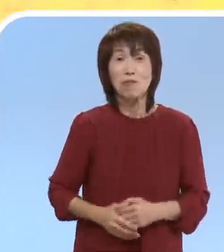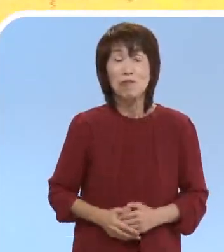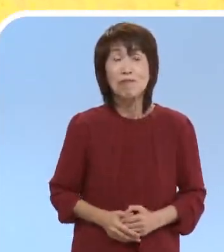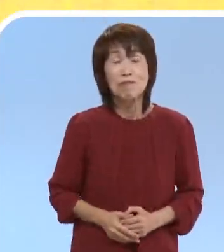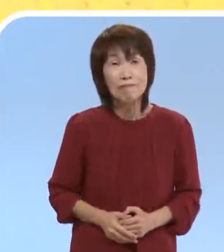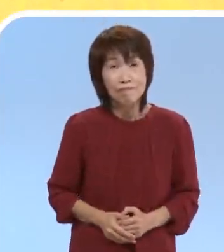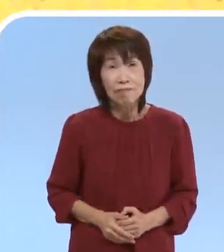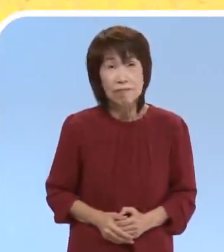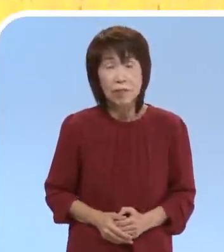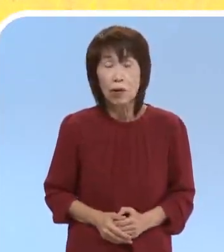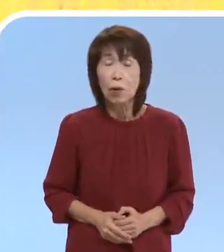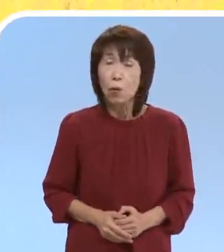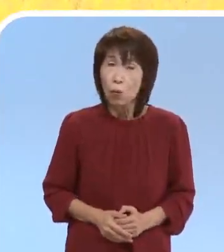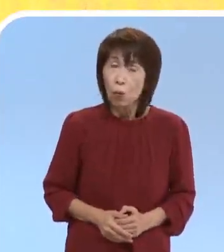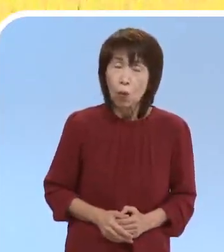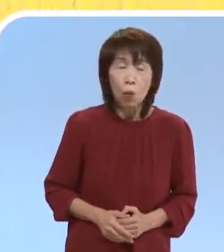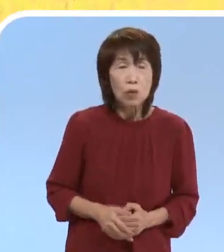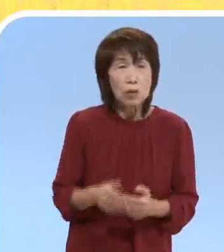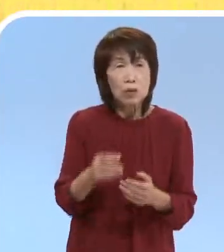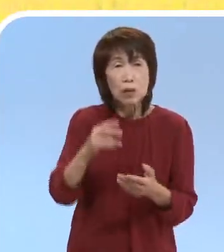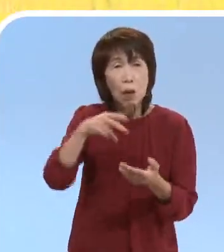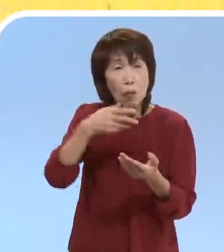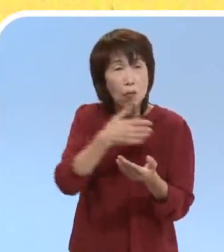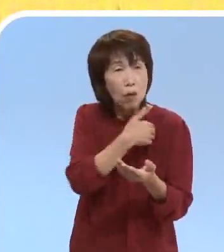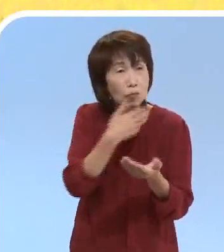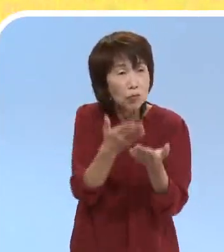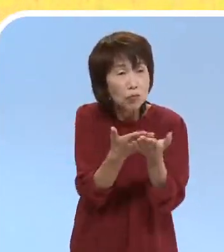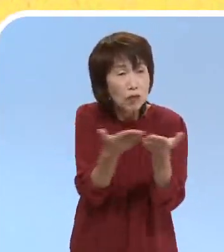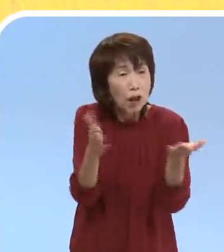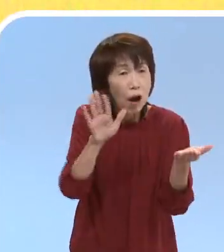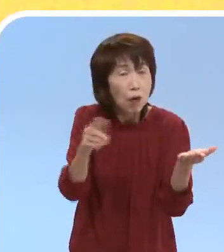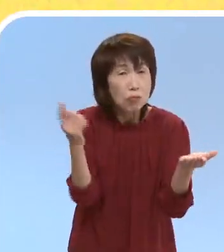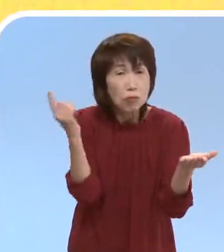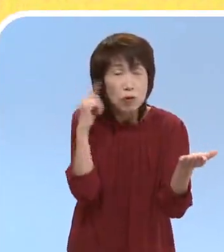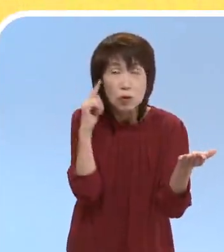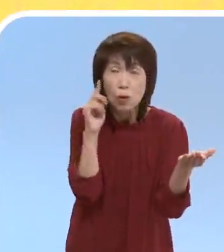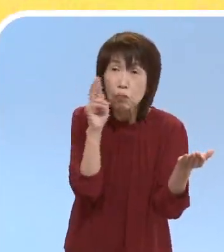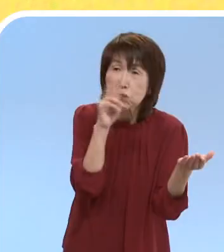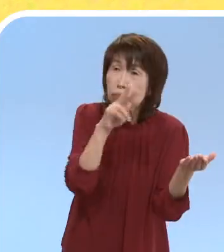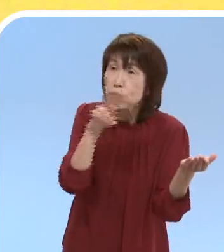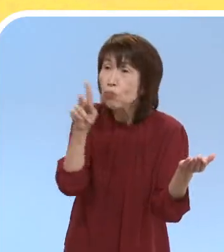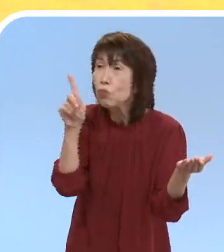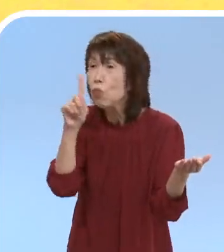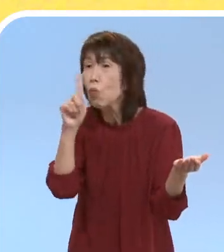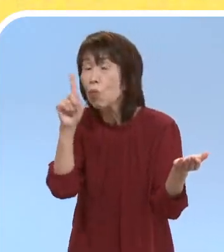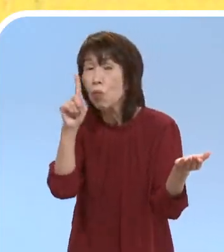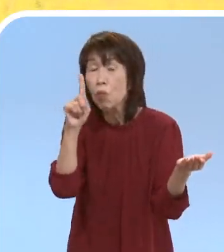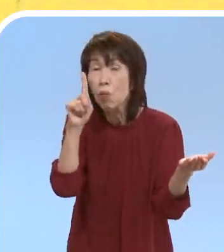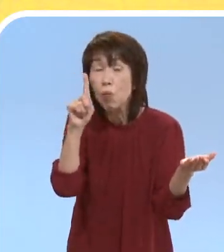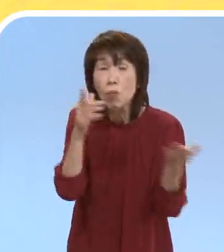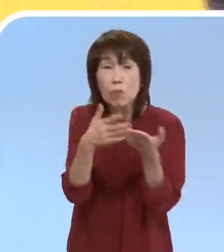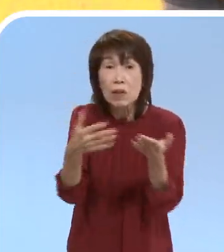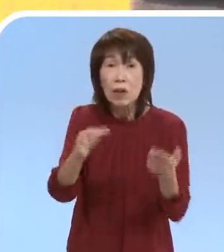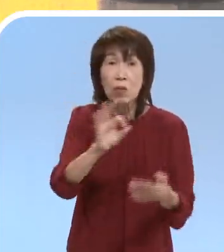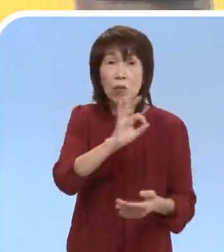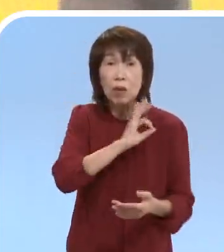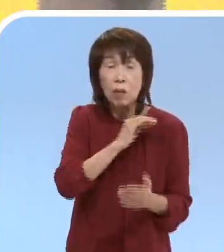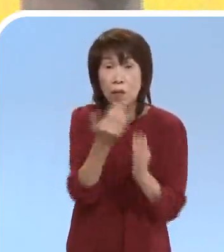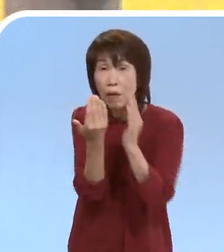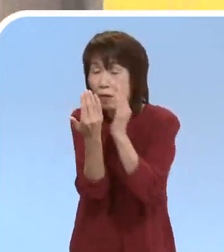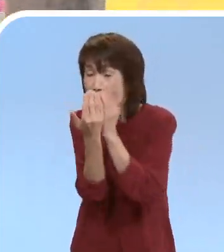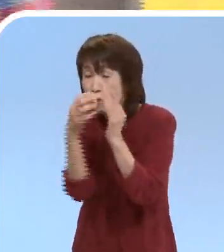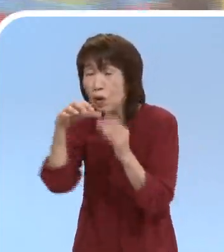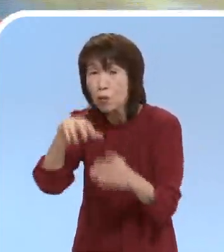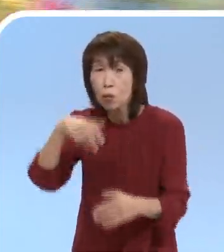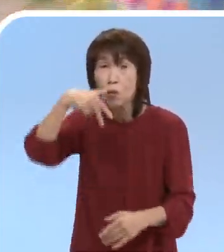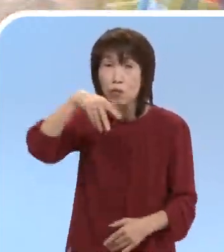辺りにね、播州百日鶏が食べれるお店があるということなんですよ。はあ、で名前が、隠れ所杉屋っていうら